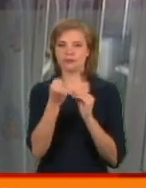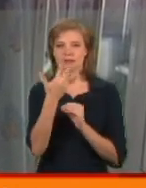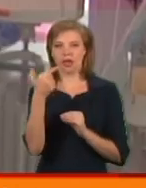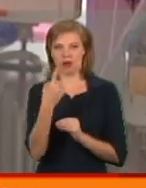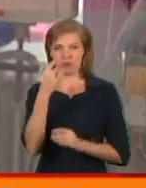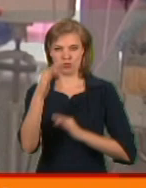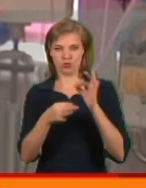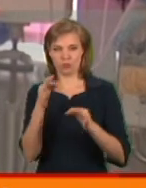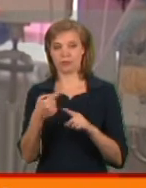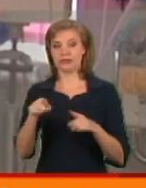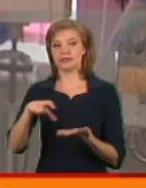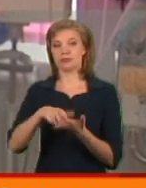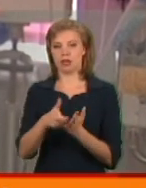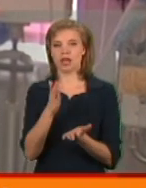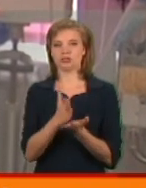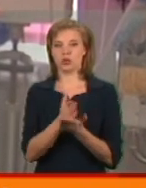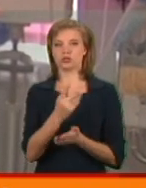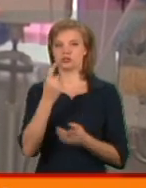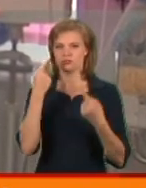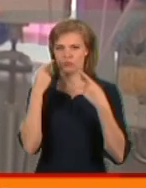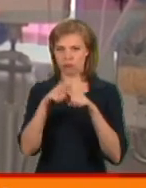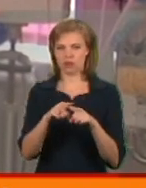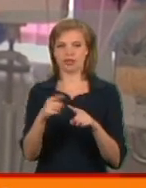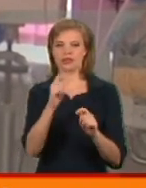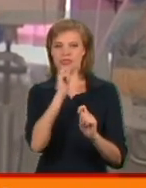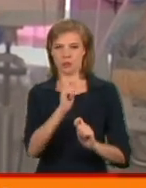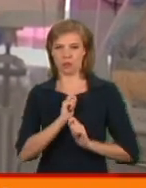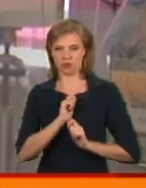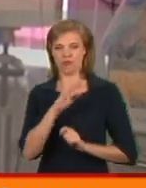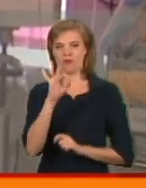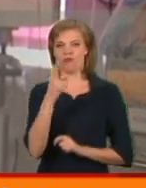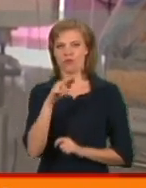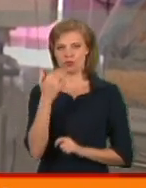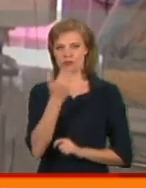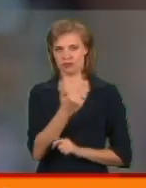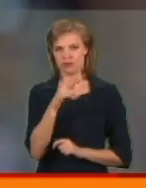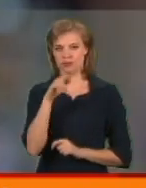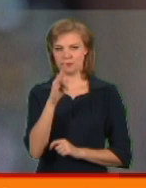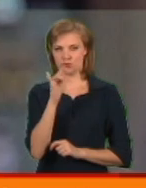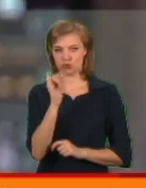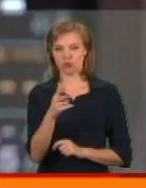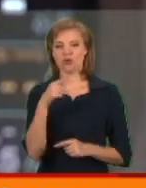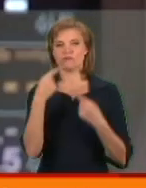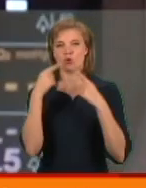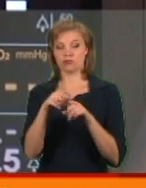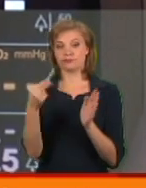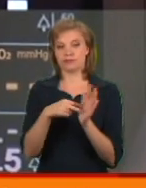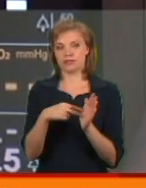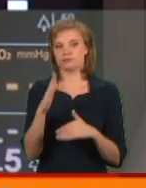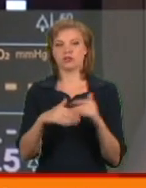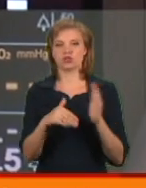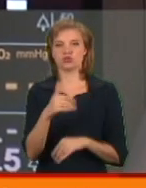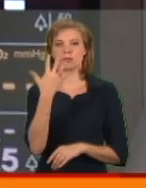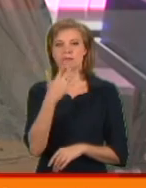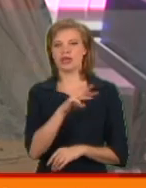грамів на добу. У цій палаті знаходиться обладнання, яке нам подарував фонд «Колиски надії». Обладнання вартістю практично на